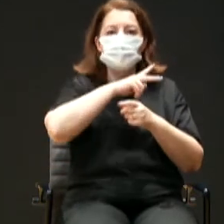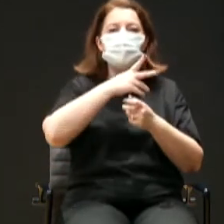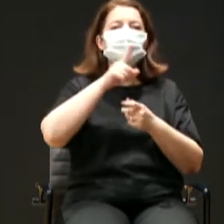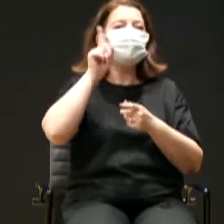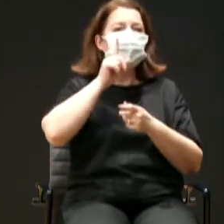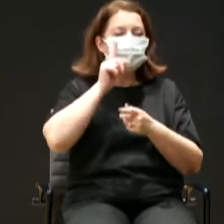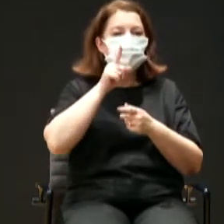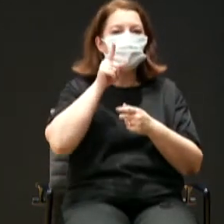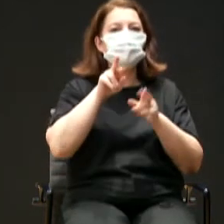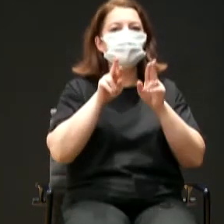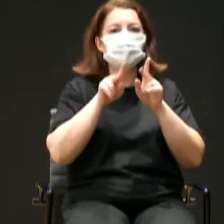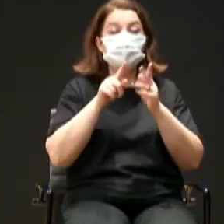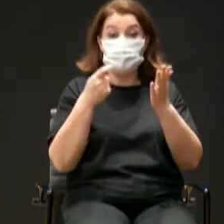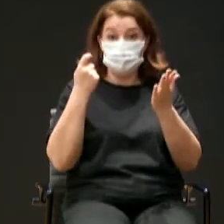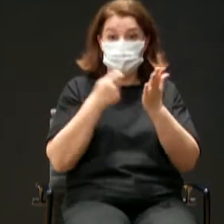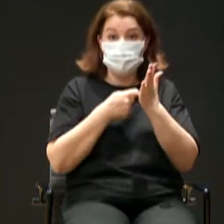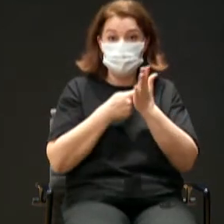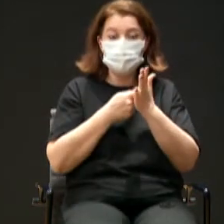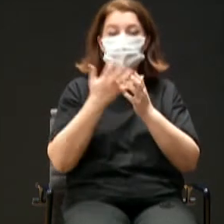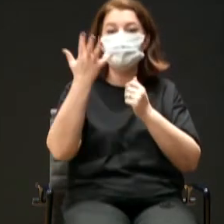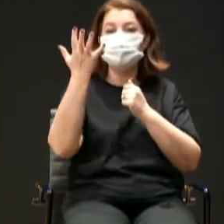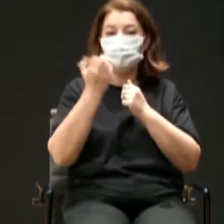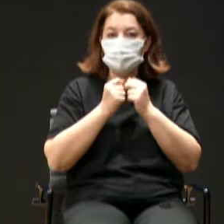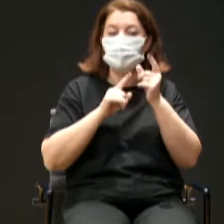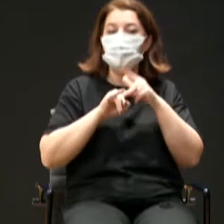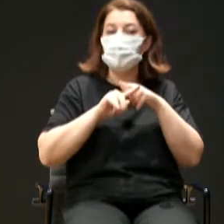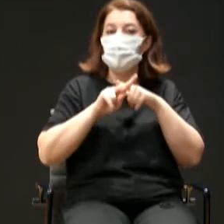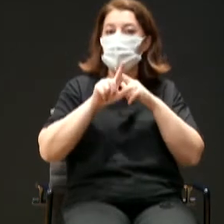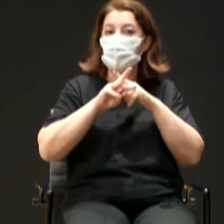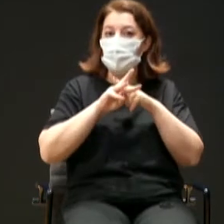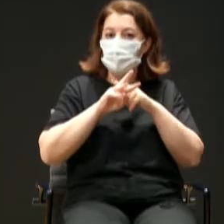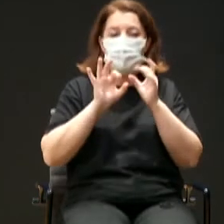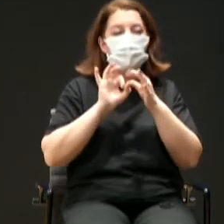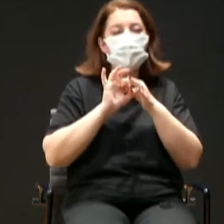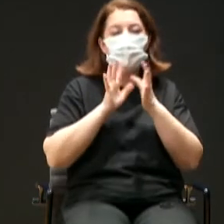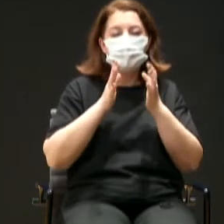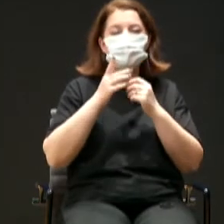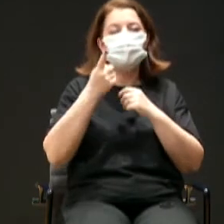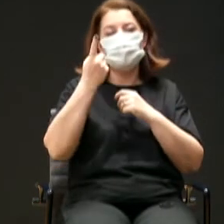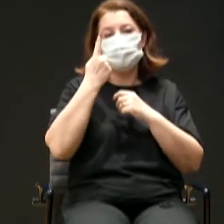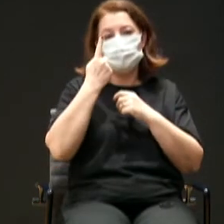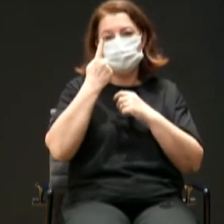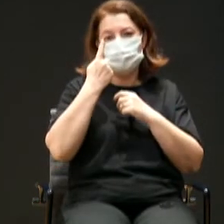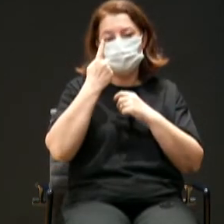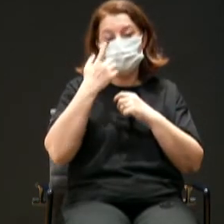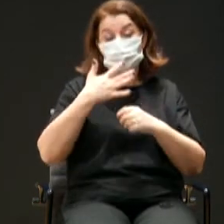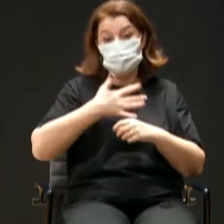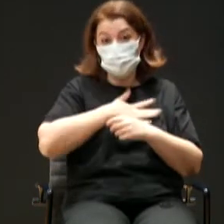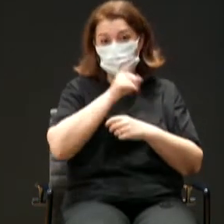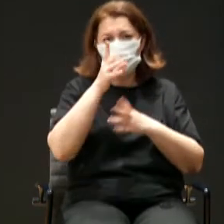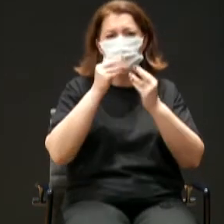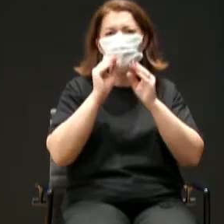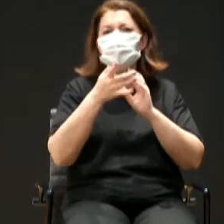tarz tiplemelerin yatırımlarını ve aldıkları ihaleleri nedense Cumhuriyet Halk Partisi çok fazla